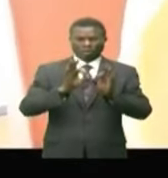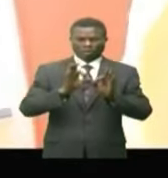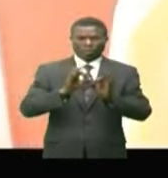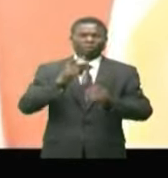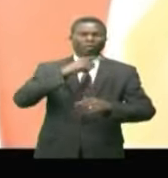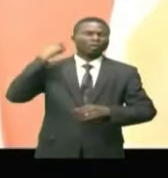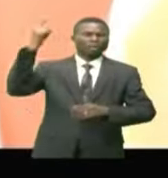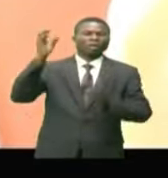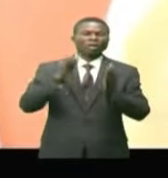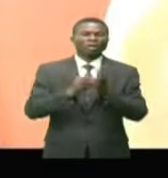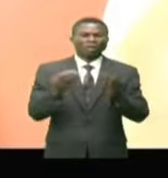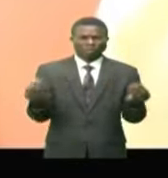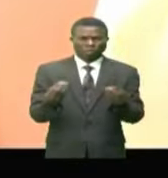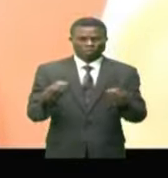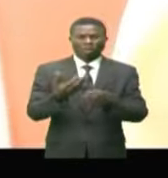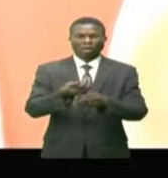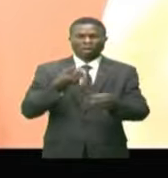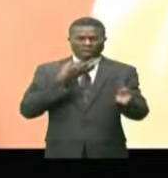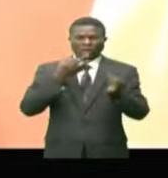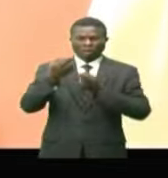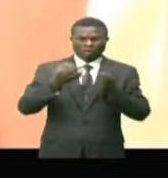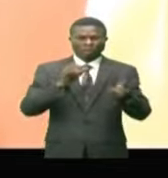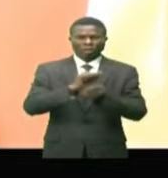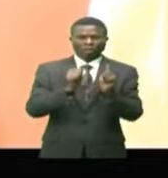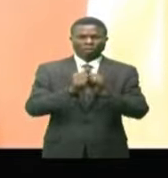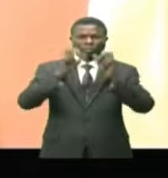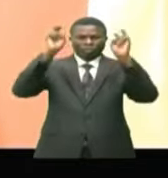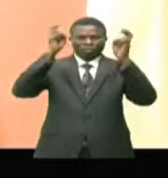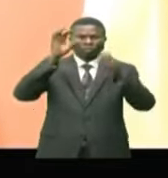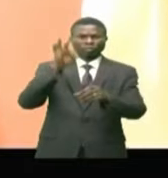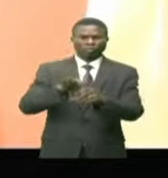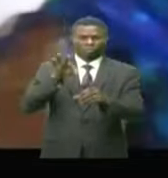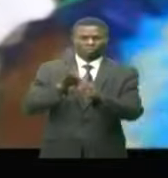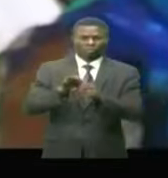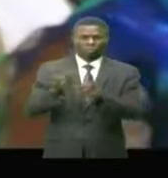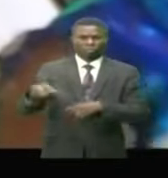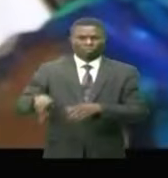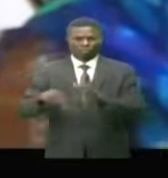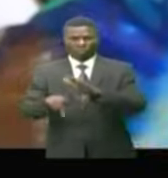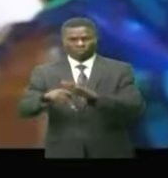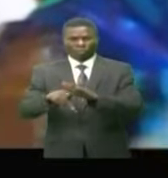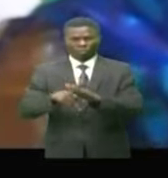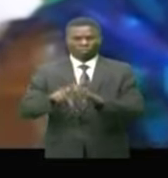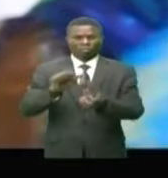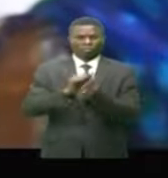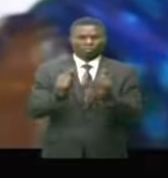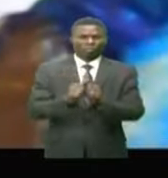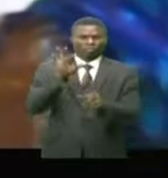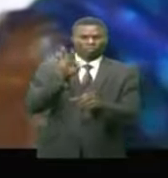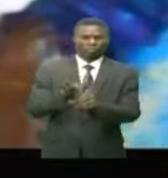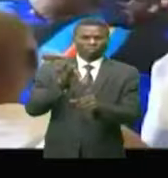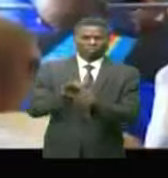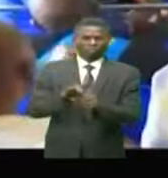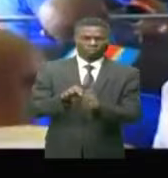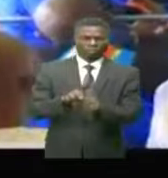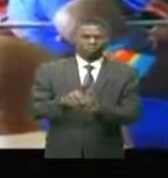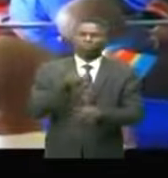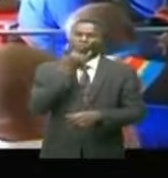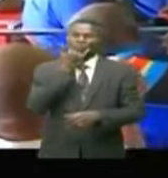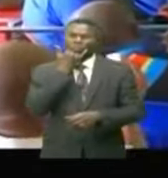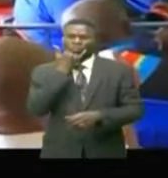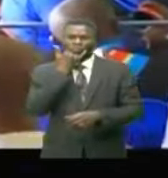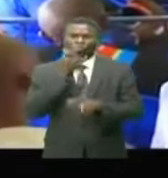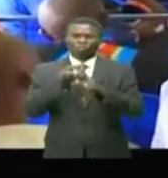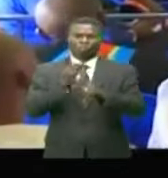de serment avant d'exposer sur le thème des élections provinciales, du contentieux électoral, des infractions liées